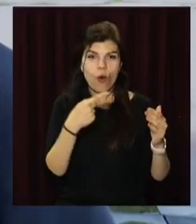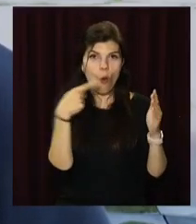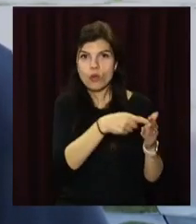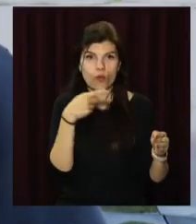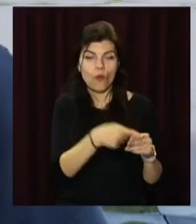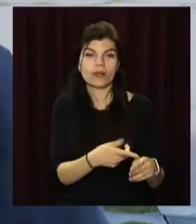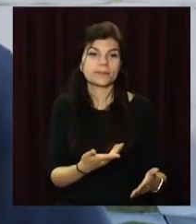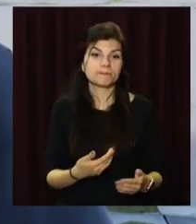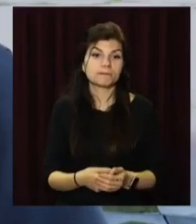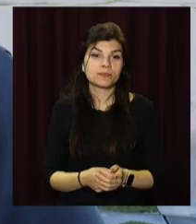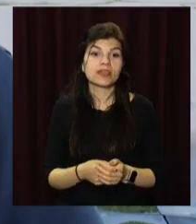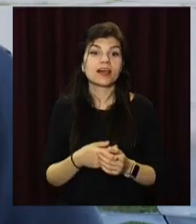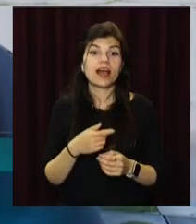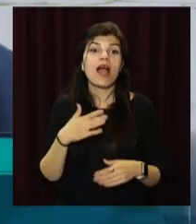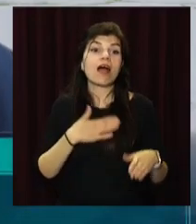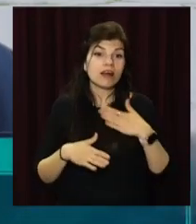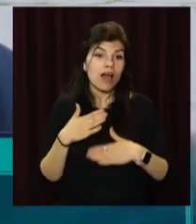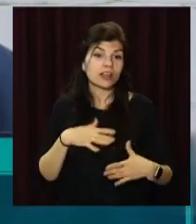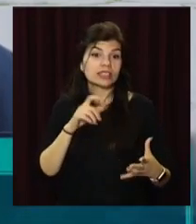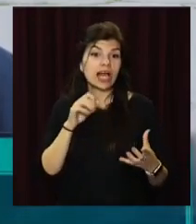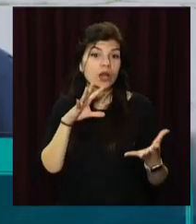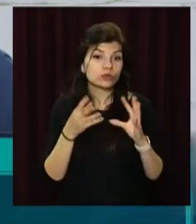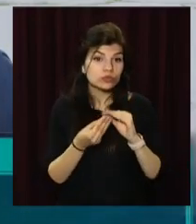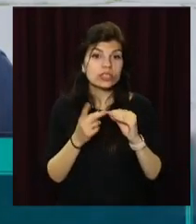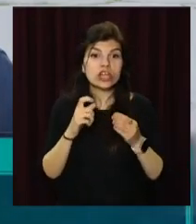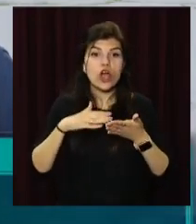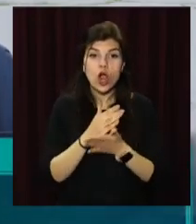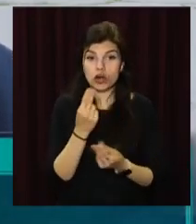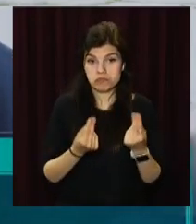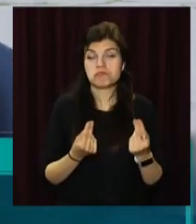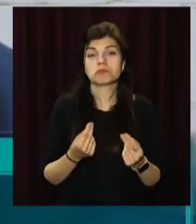Радий за результат і самогонний радий за якість гри.